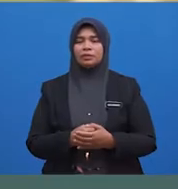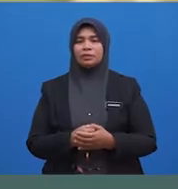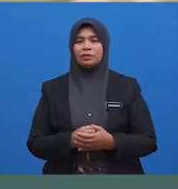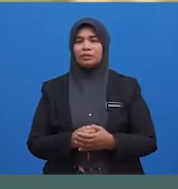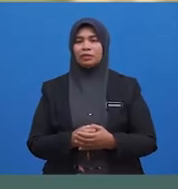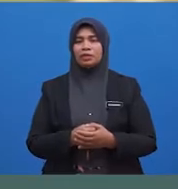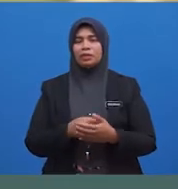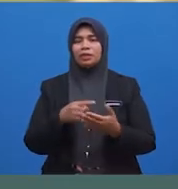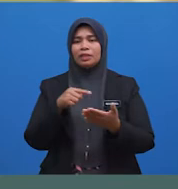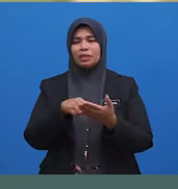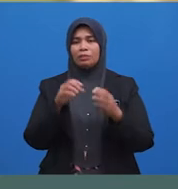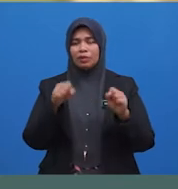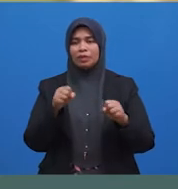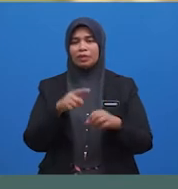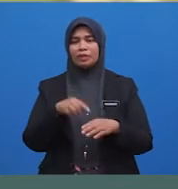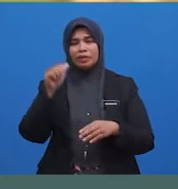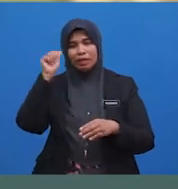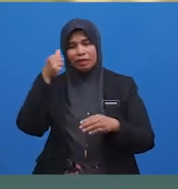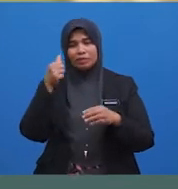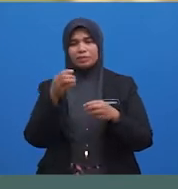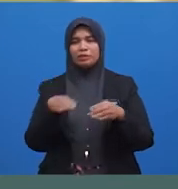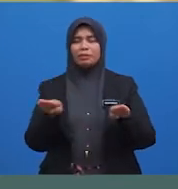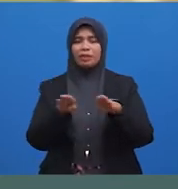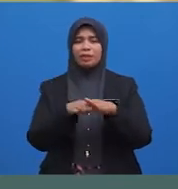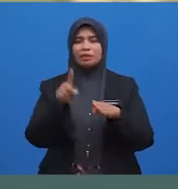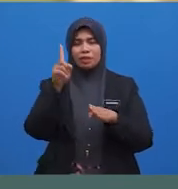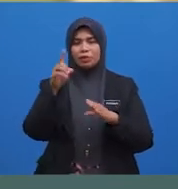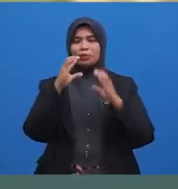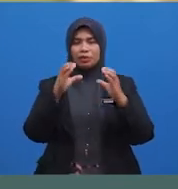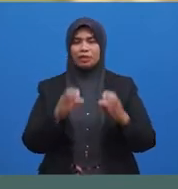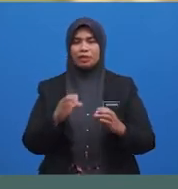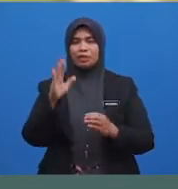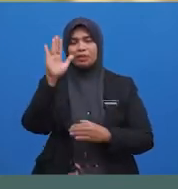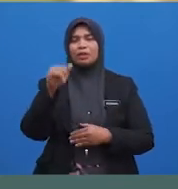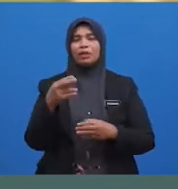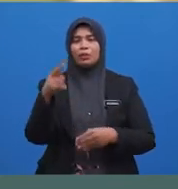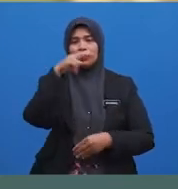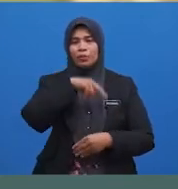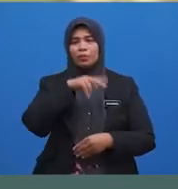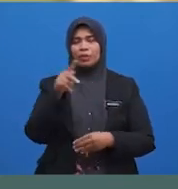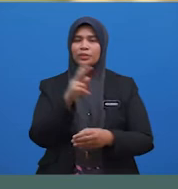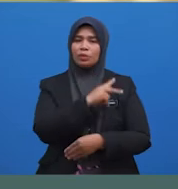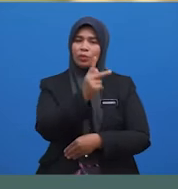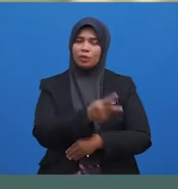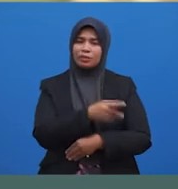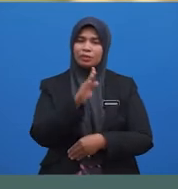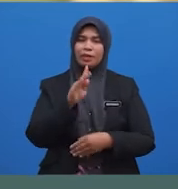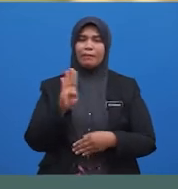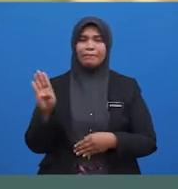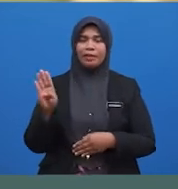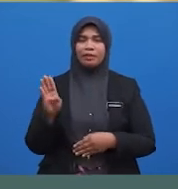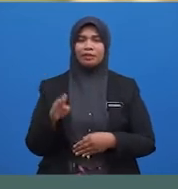Konsesi atau pajakan ini boleh dianggap sebagai satu strategi yang menguntungkan kuasa Belanda. Pajakan